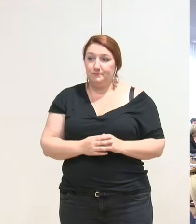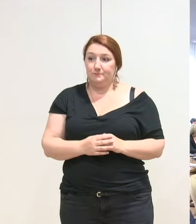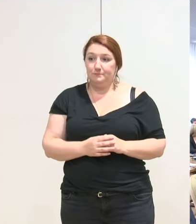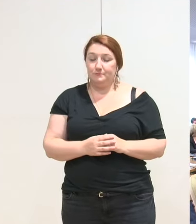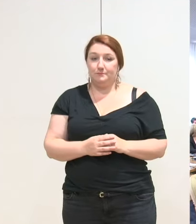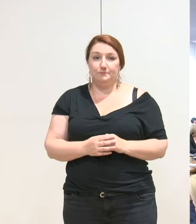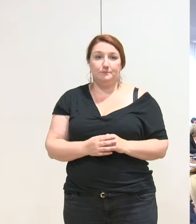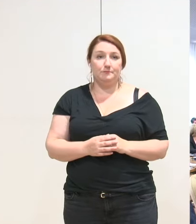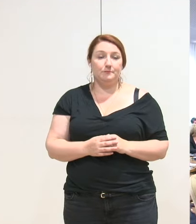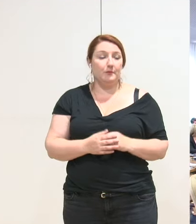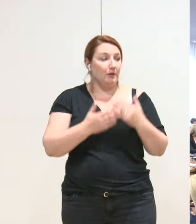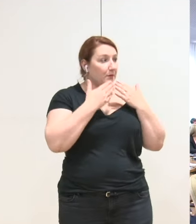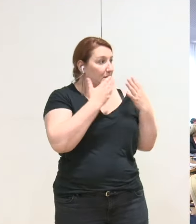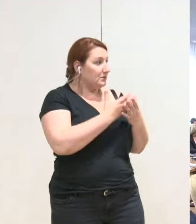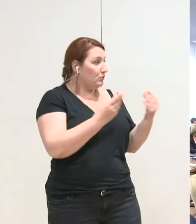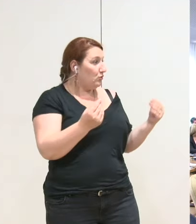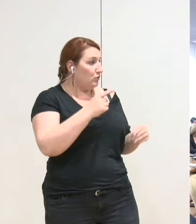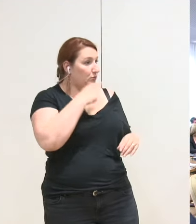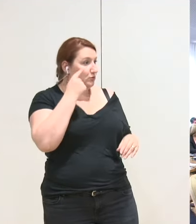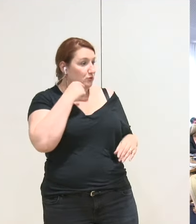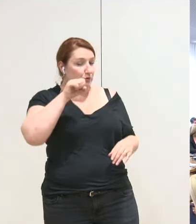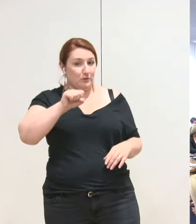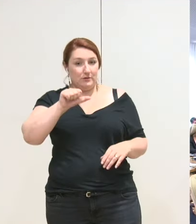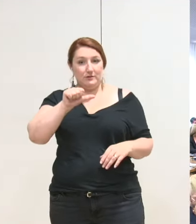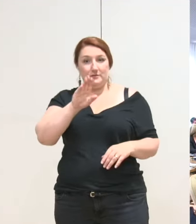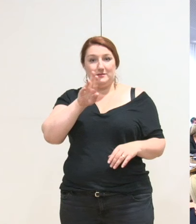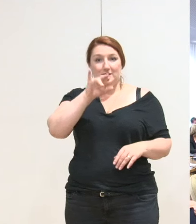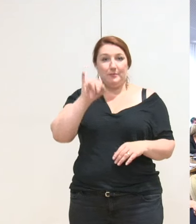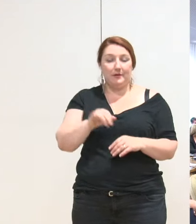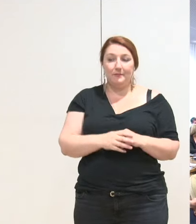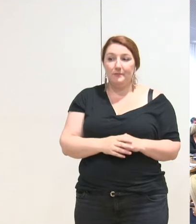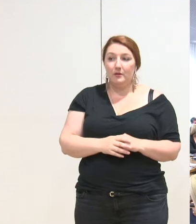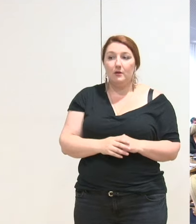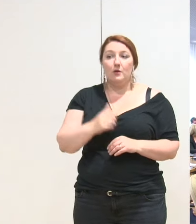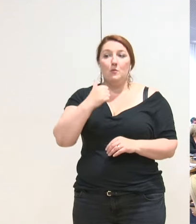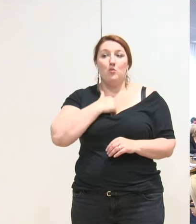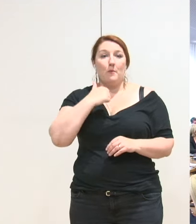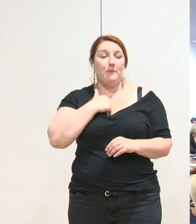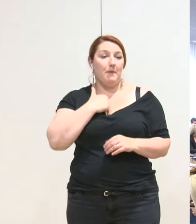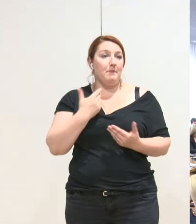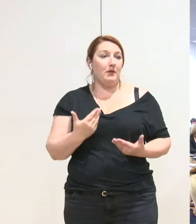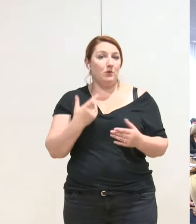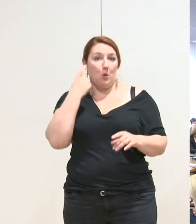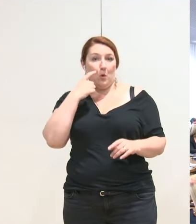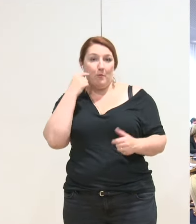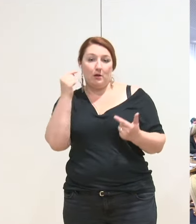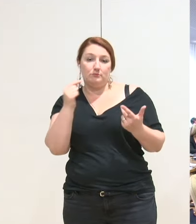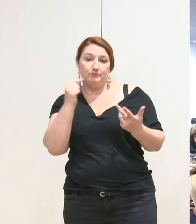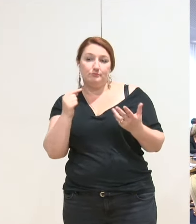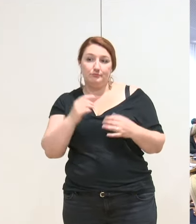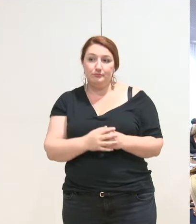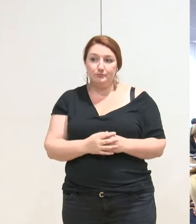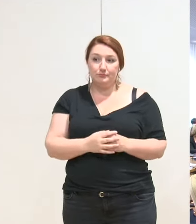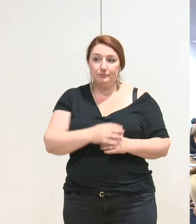voilà merci beaucoup monsieur Sabri je vais m'autoriser à mon tour à faire quelques remarques que